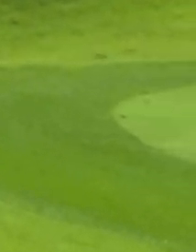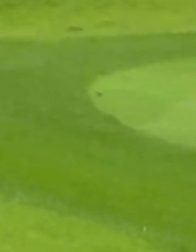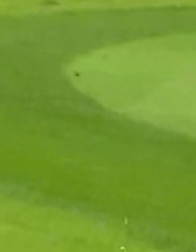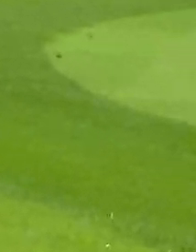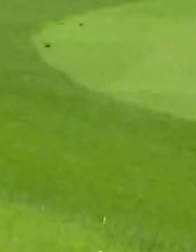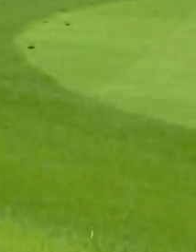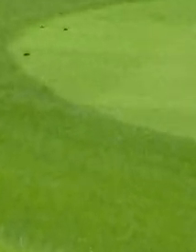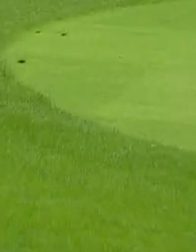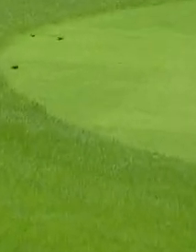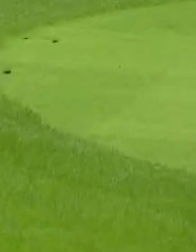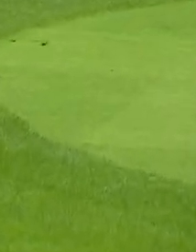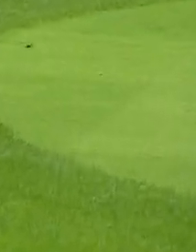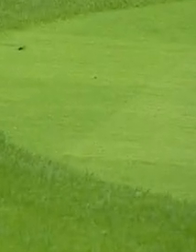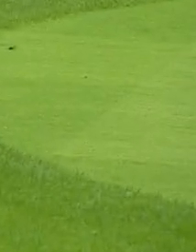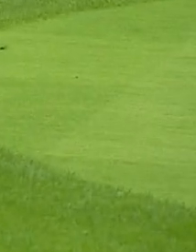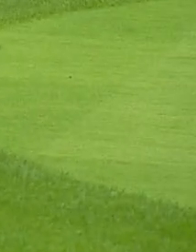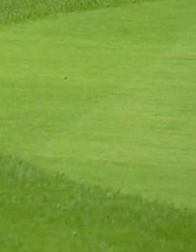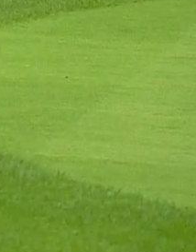도망가자.